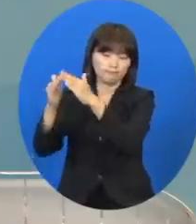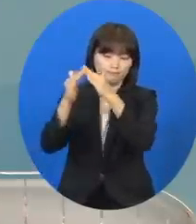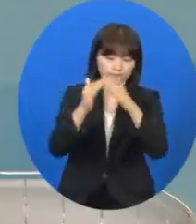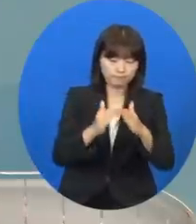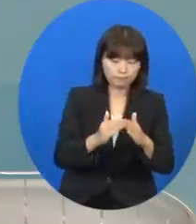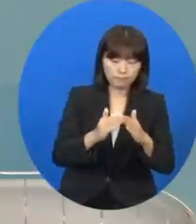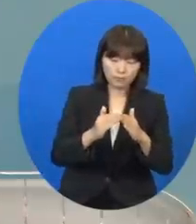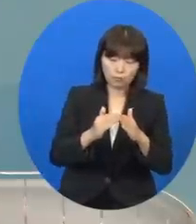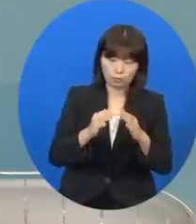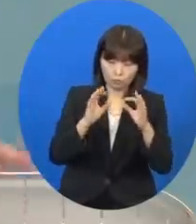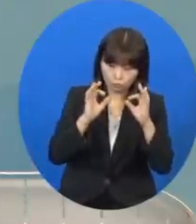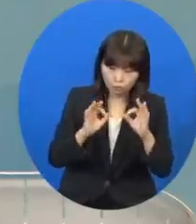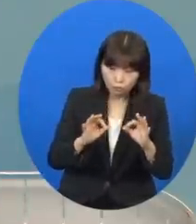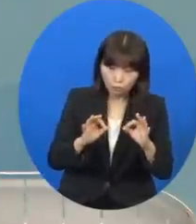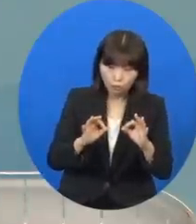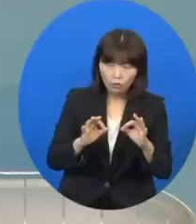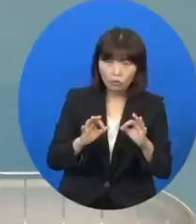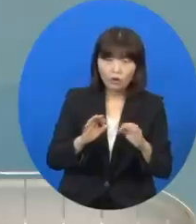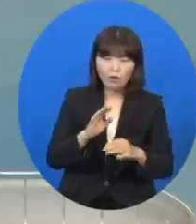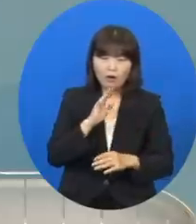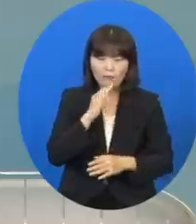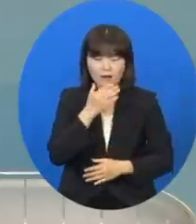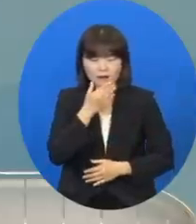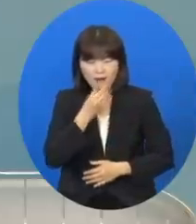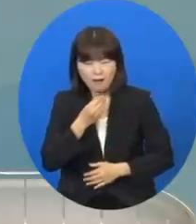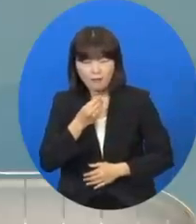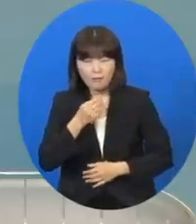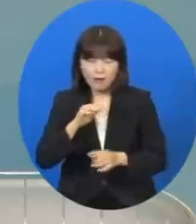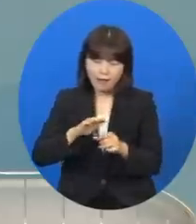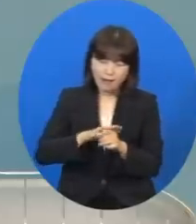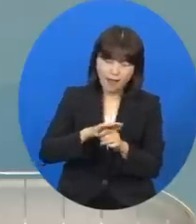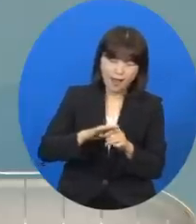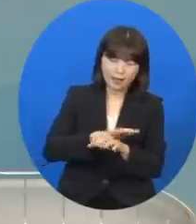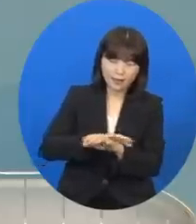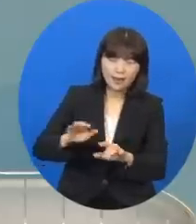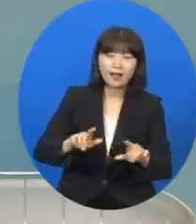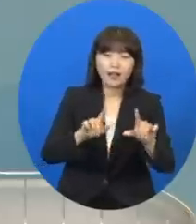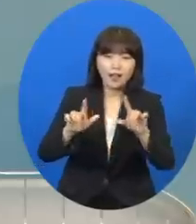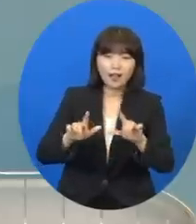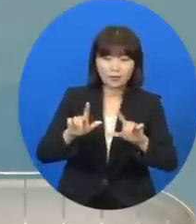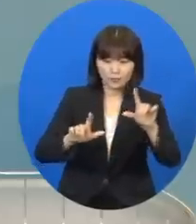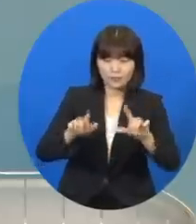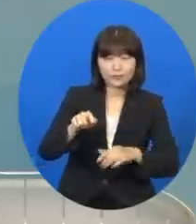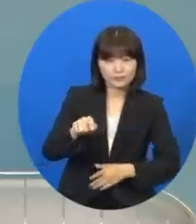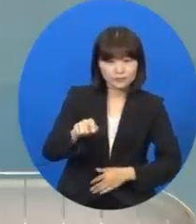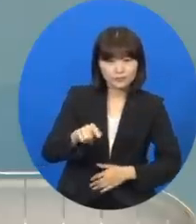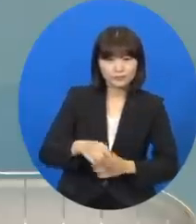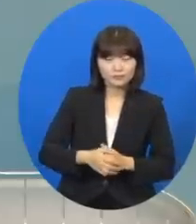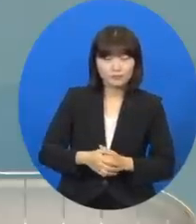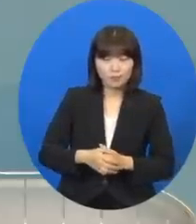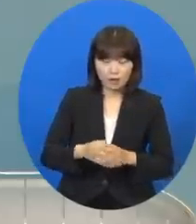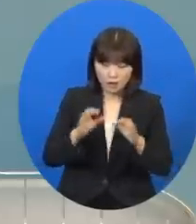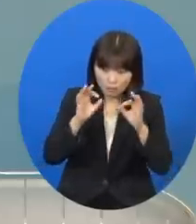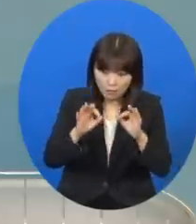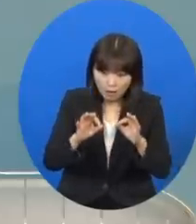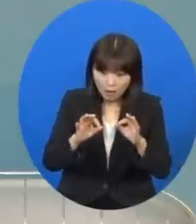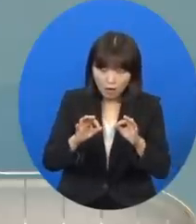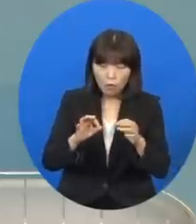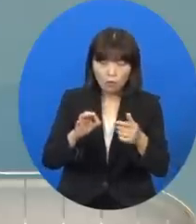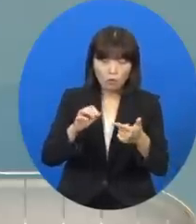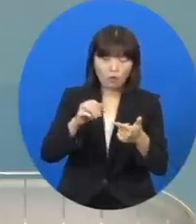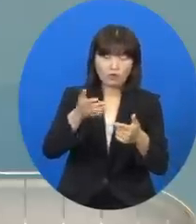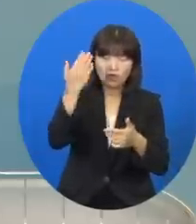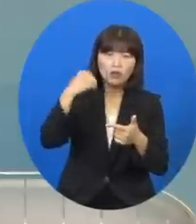보니까 얼마나 행복하게 다정하게 잘 사는지. 근데 둘째 아들이에요.